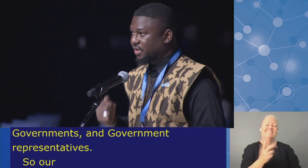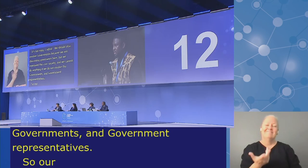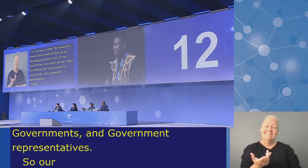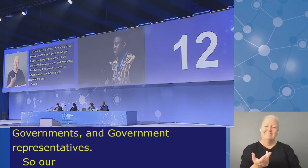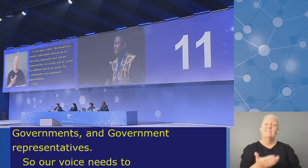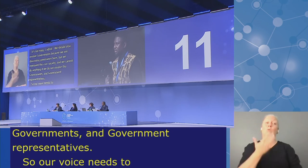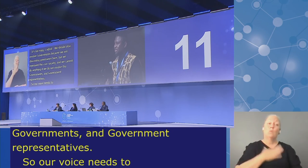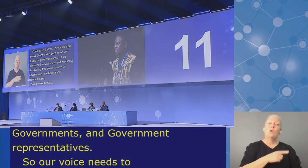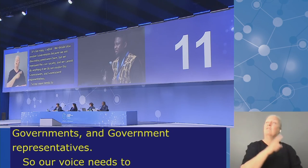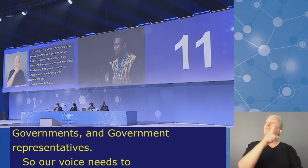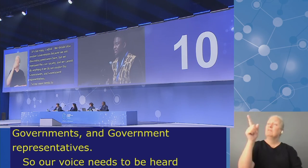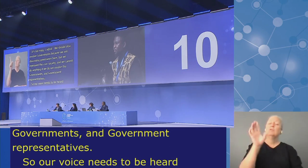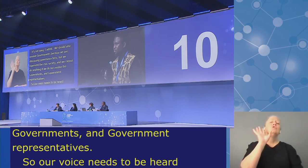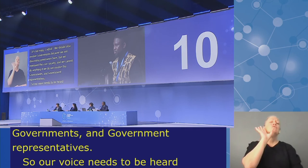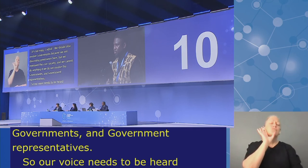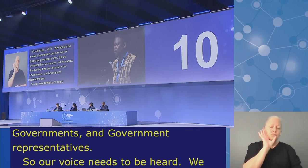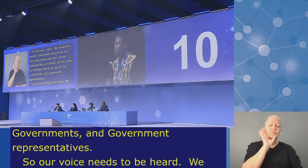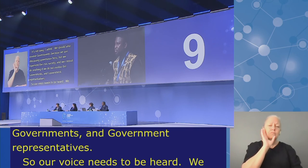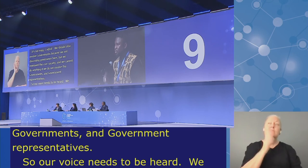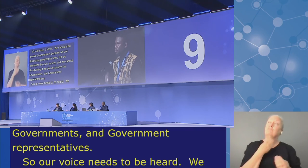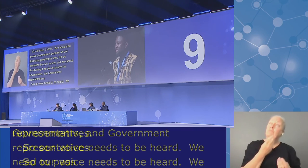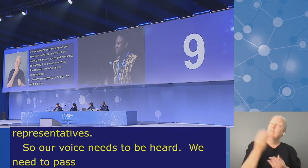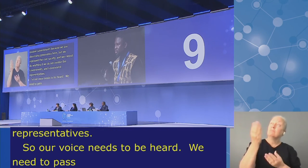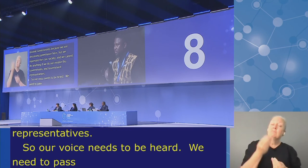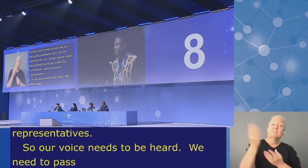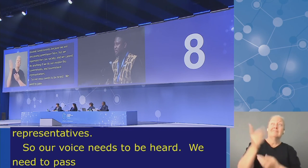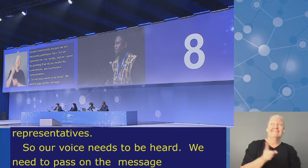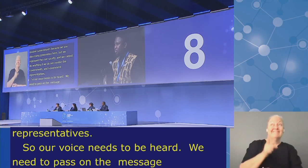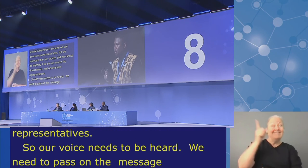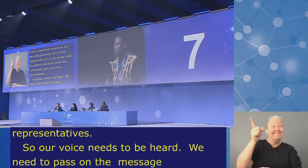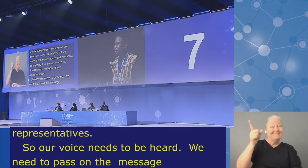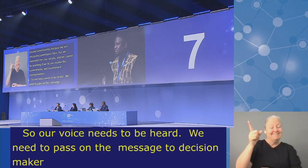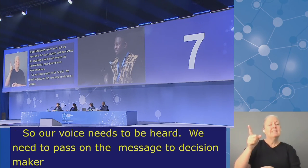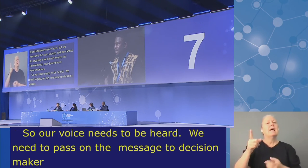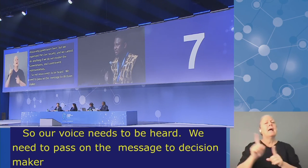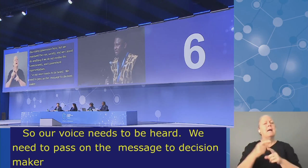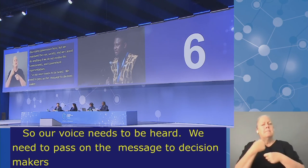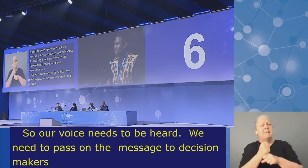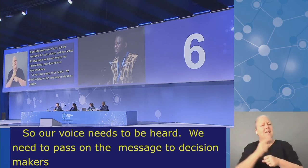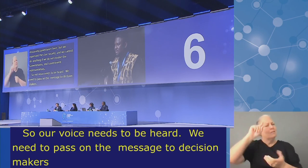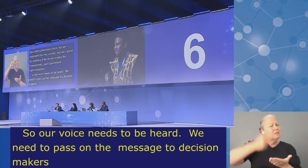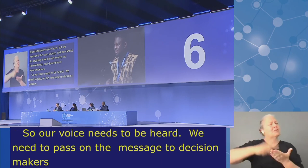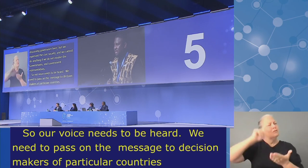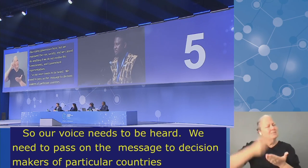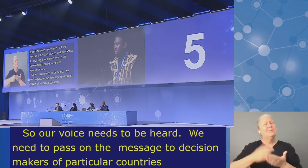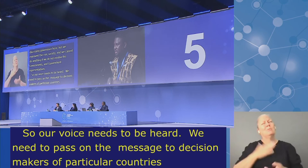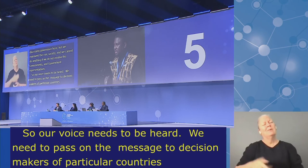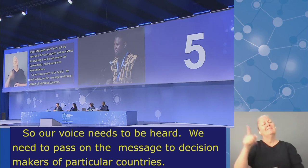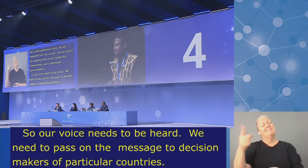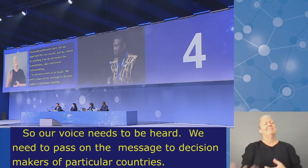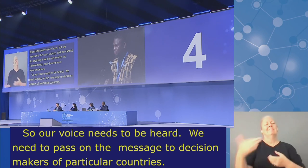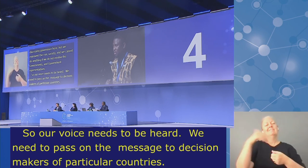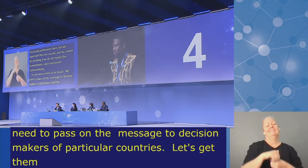быть услышано или передано тем, у кого есть власть, чтобы принимать решения. Они должны подключиться,